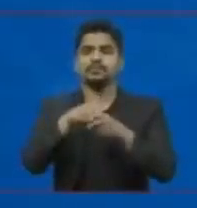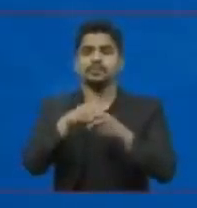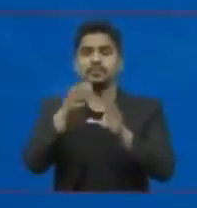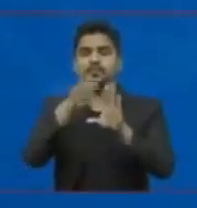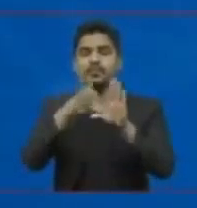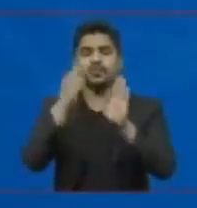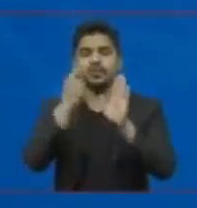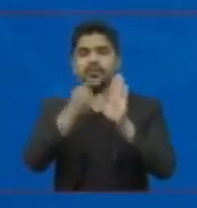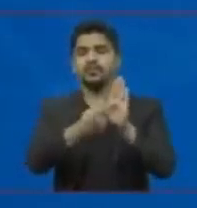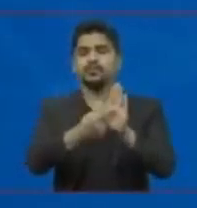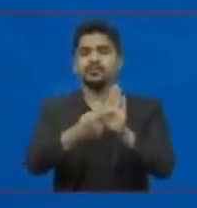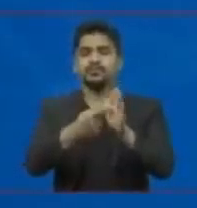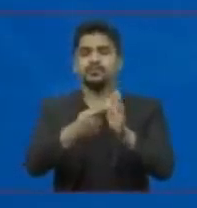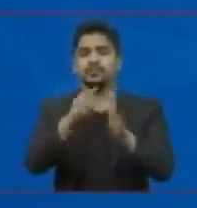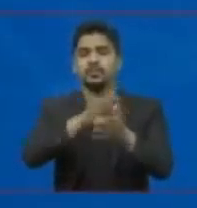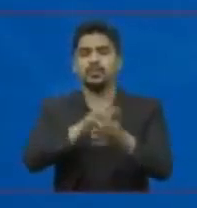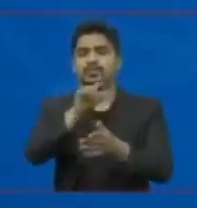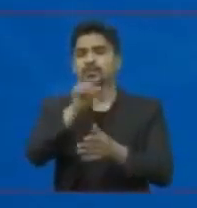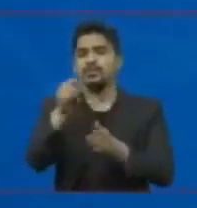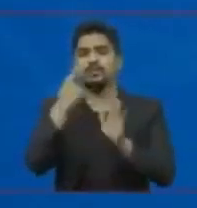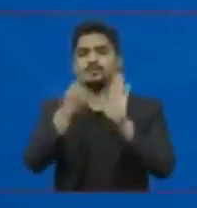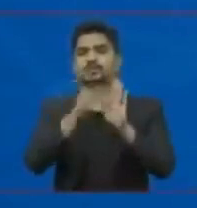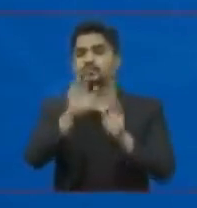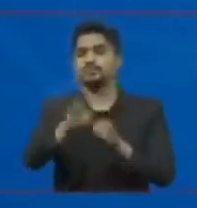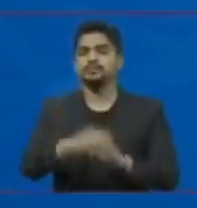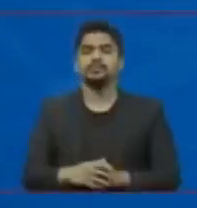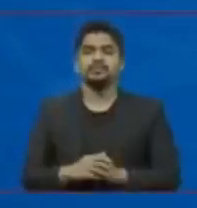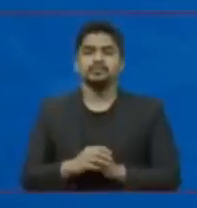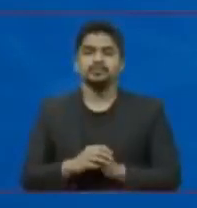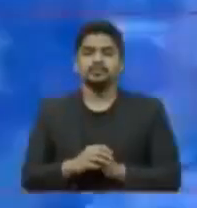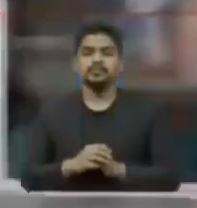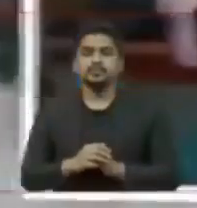आपूर्तिको व्यवस्थापन गर्न केही सजिलो हुने प्राधिकरणले विश्वास लिएको छ।